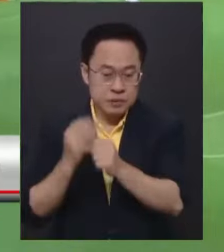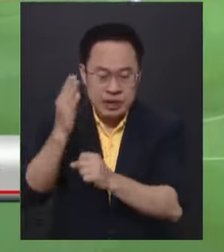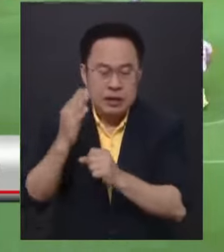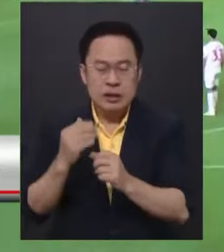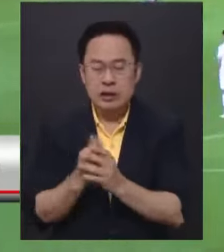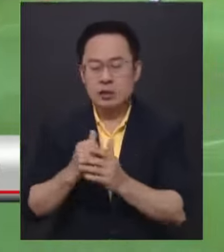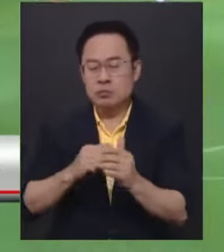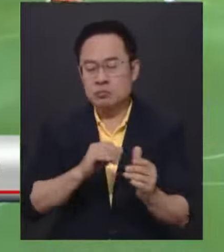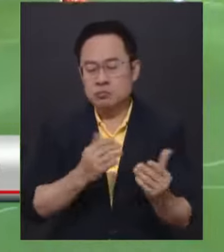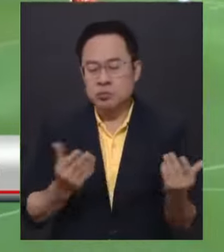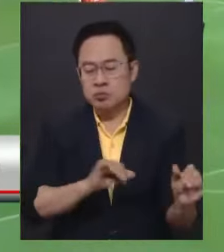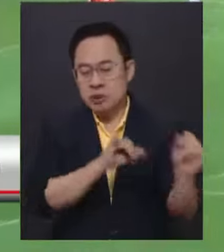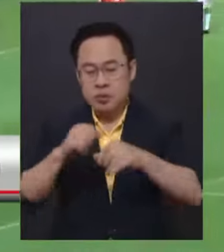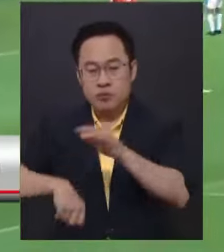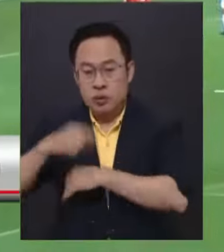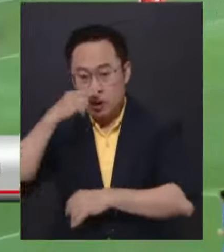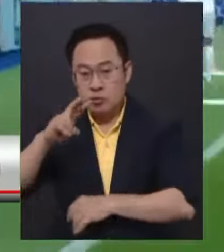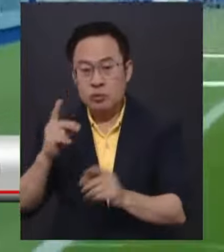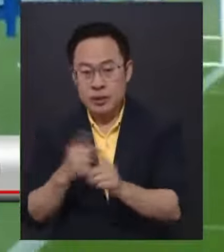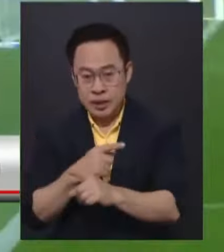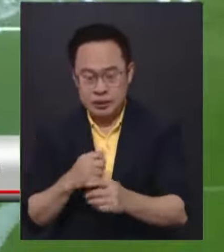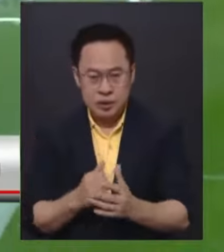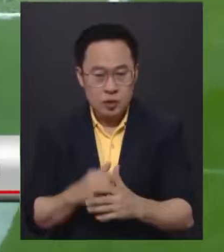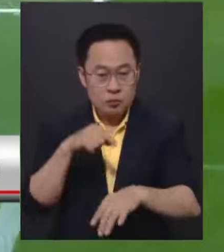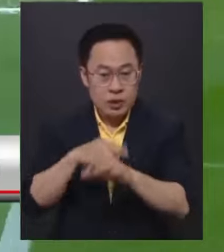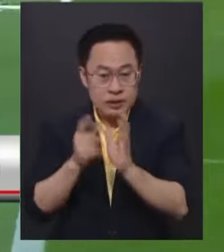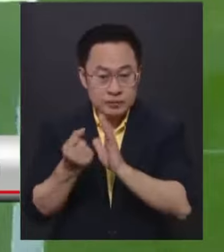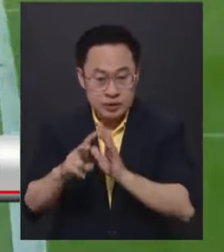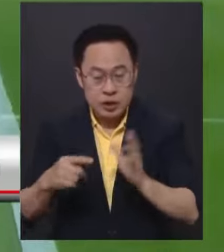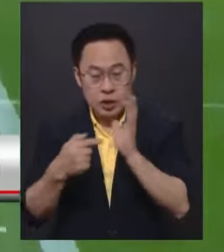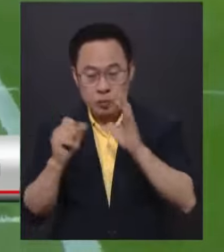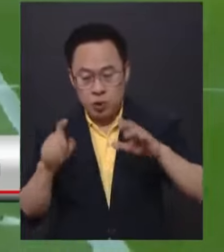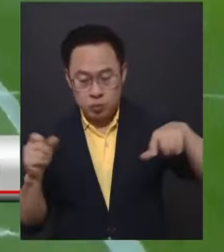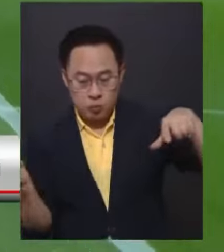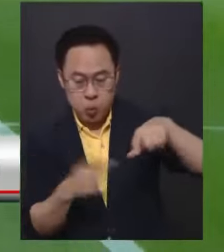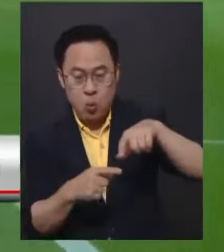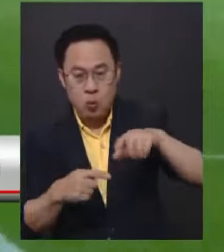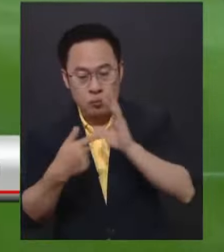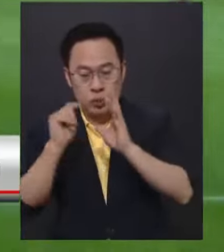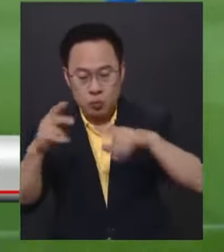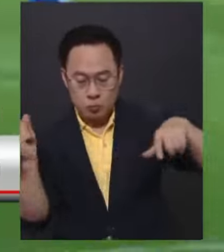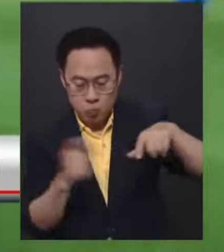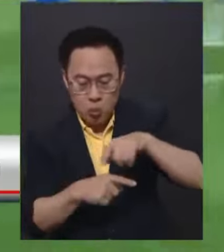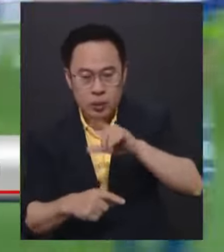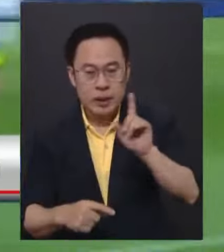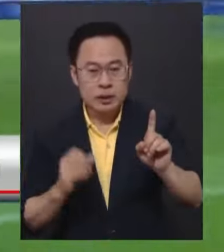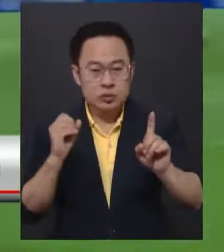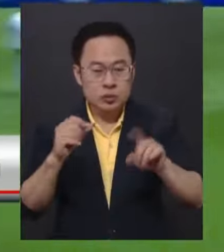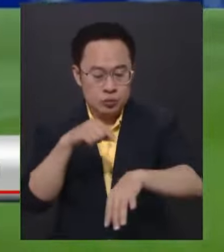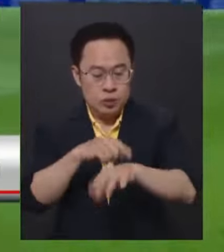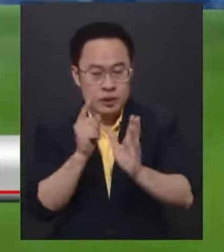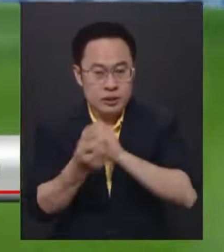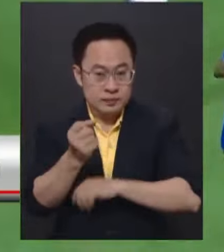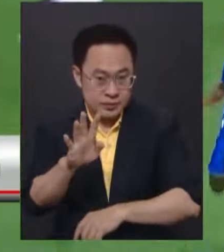องครับกองหลังดาวรุ่งที่หลุดเข้ามายิงมุมแคบลูกนี้ครับส่งให้เจ้าถิ่น BG ขึ้นนำก่อน1-0นะครับ